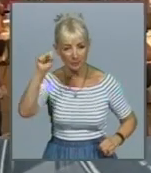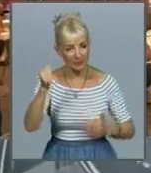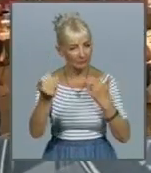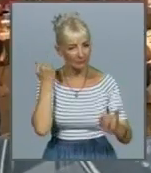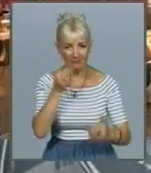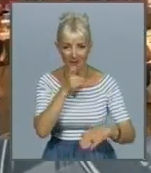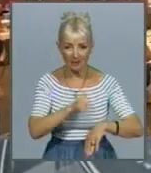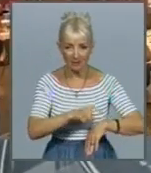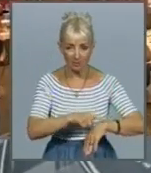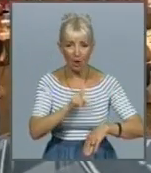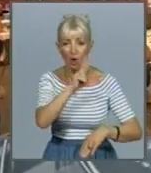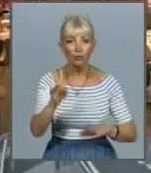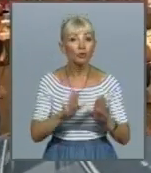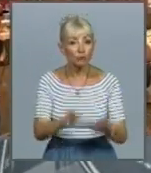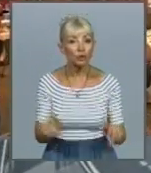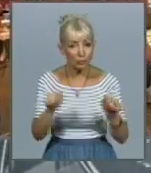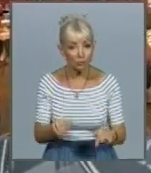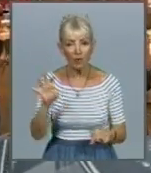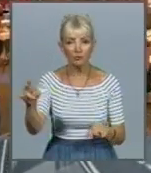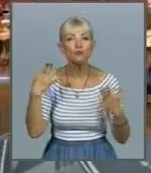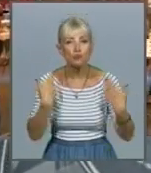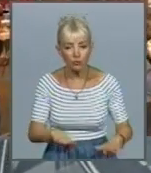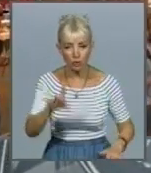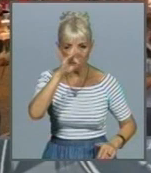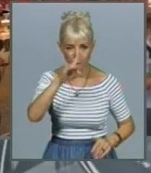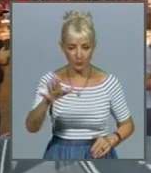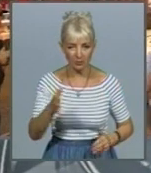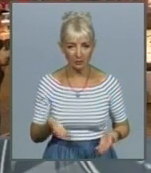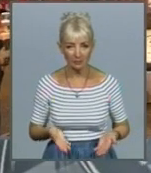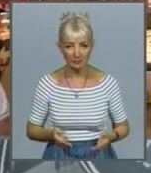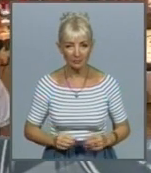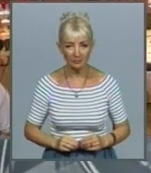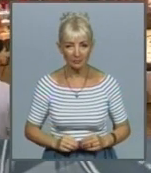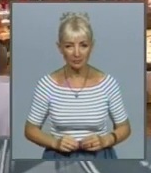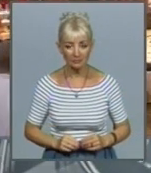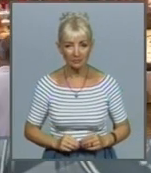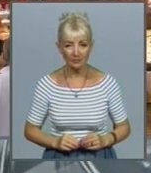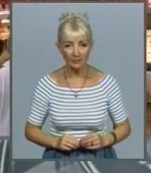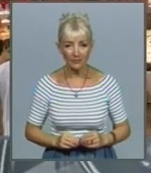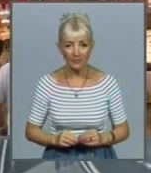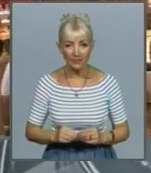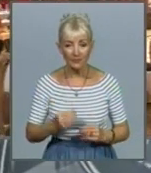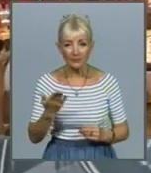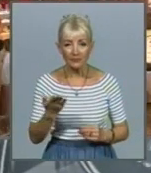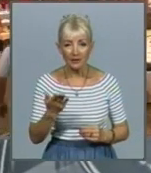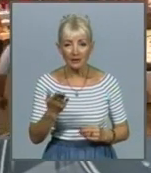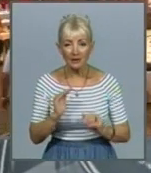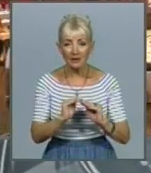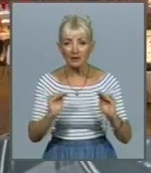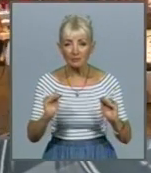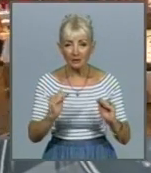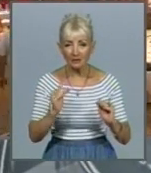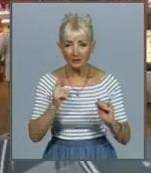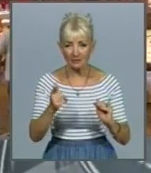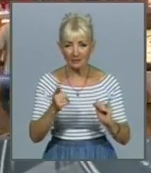будто вышел сюда это уже чем он проиграл это уже дело дров рода тренируется ребята полон и